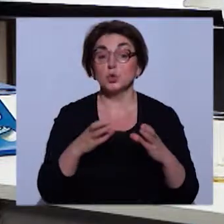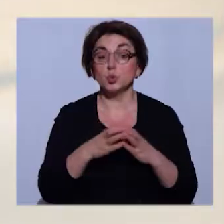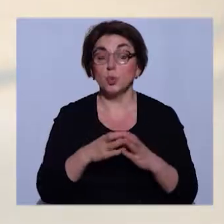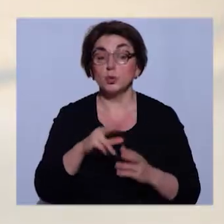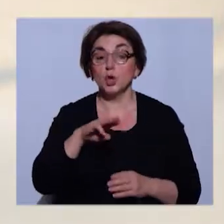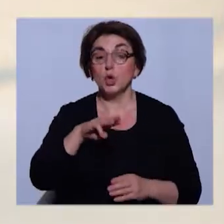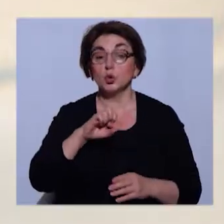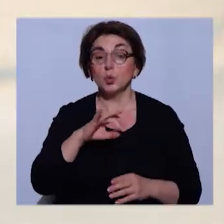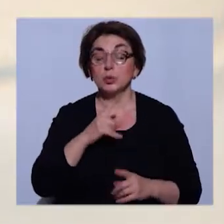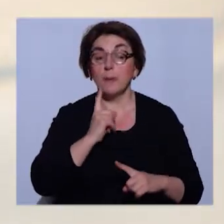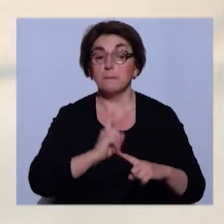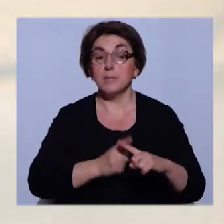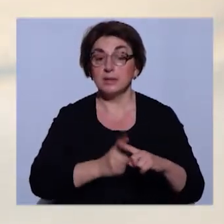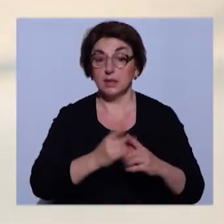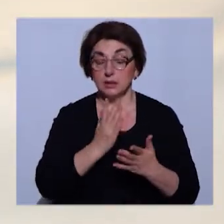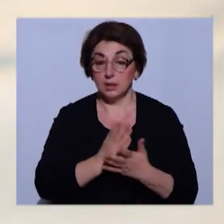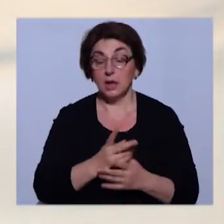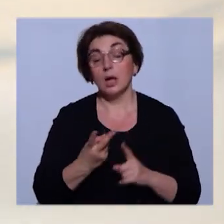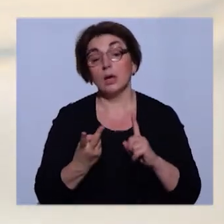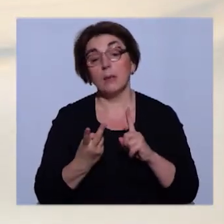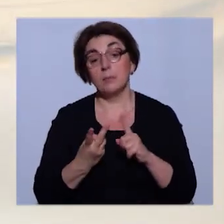მეტალია. ავიღოთ მაგნიუმი,